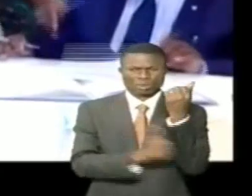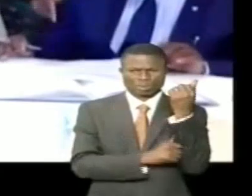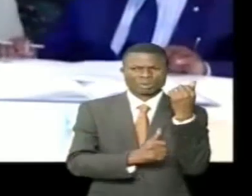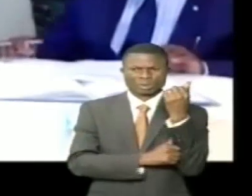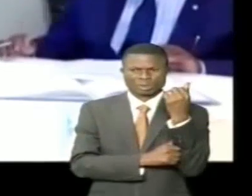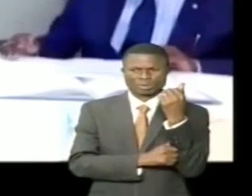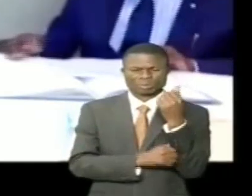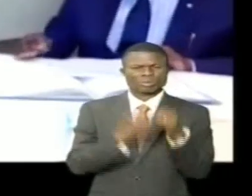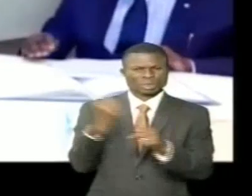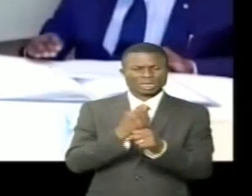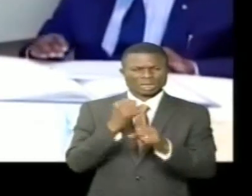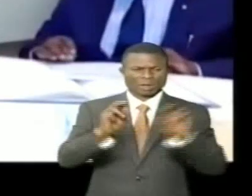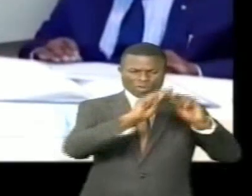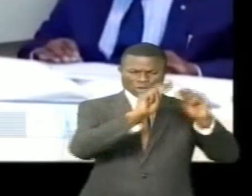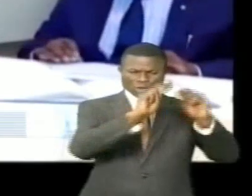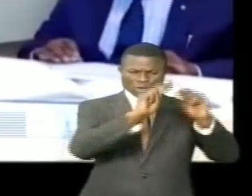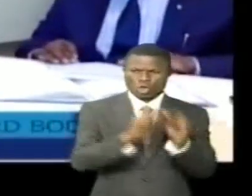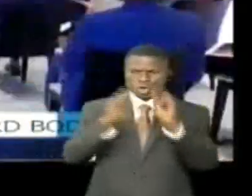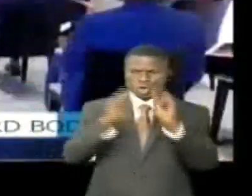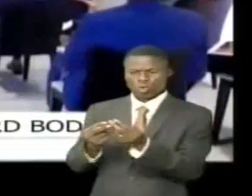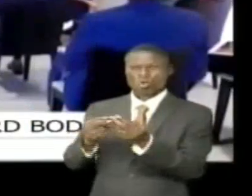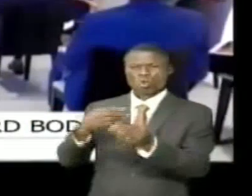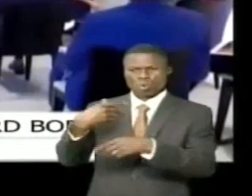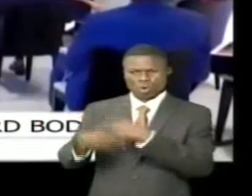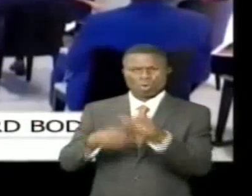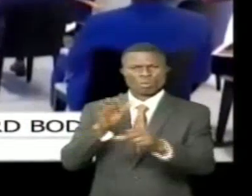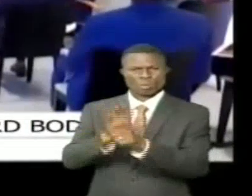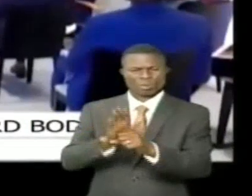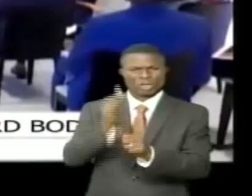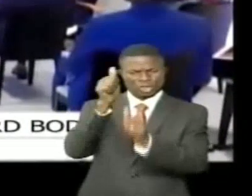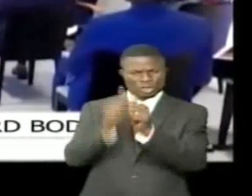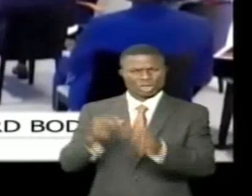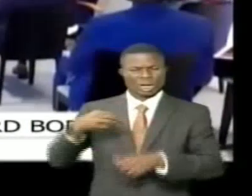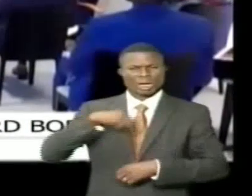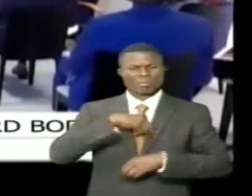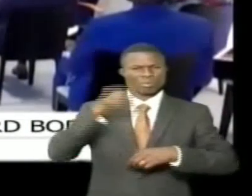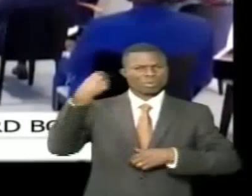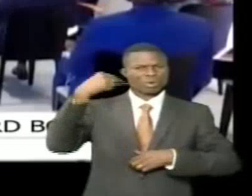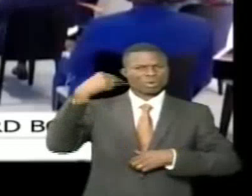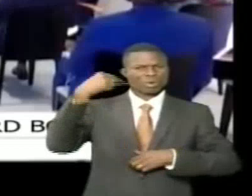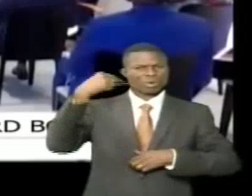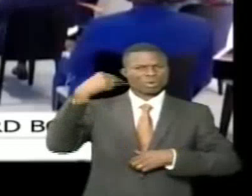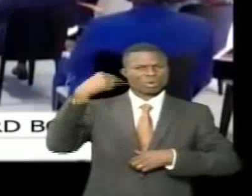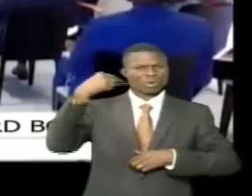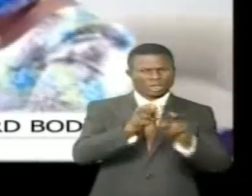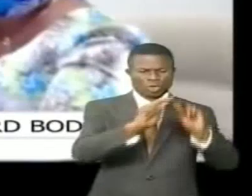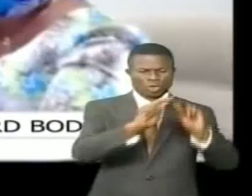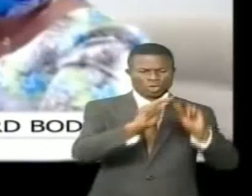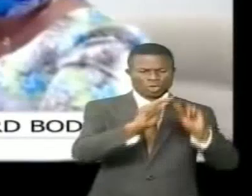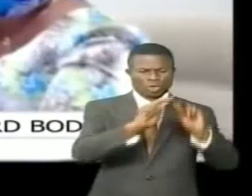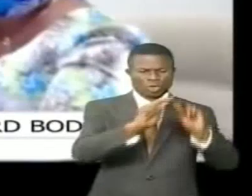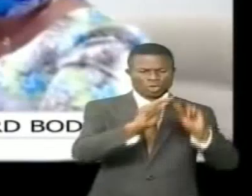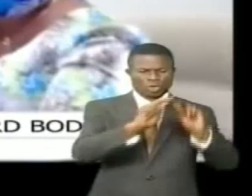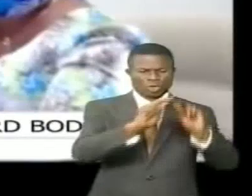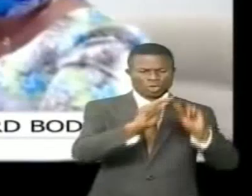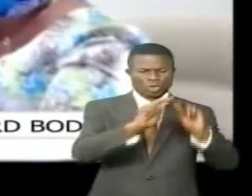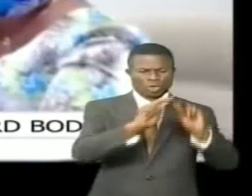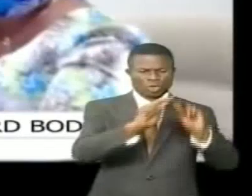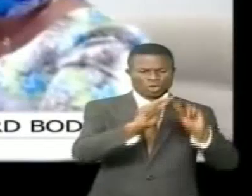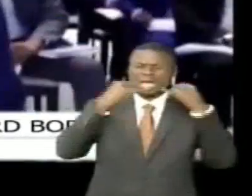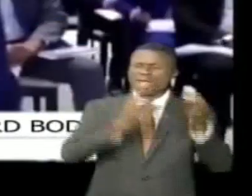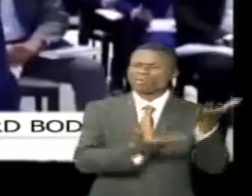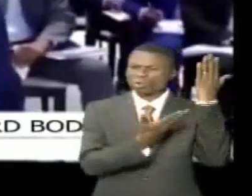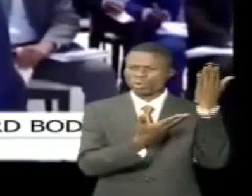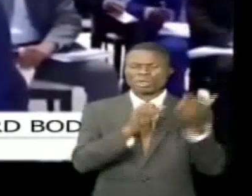travaux en commission s'intensifient. Chaque membre du gouvernement passe donner aux élus légitimes du peuple les informations sur